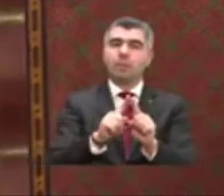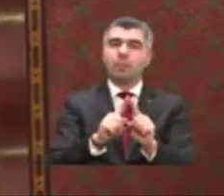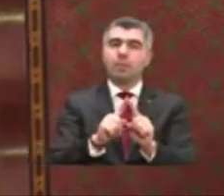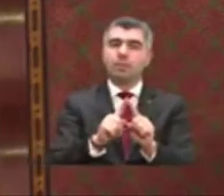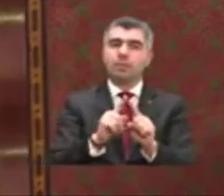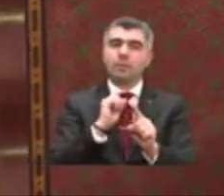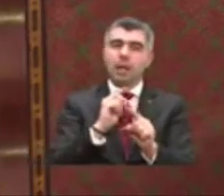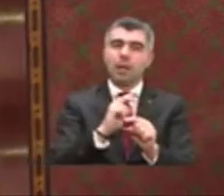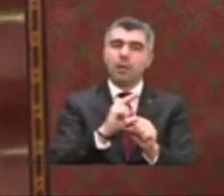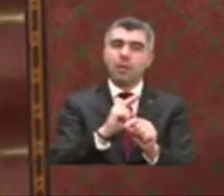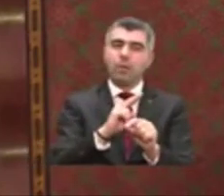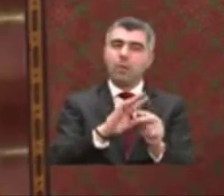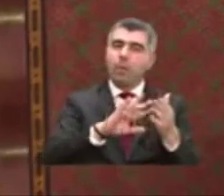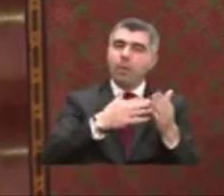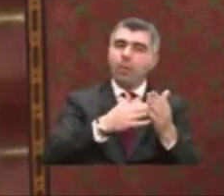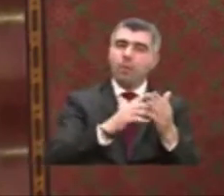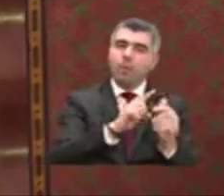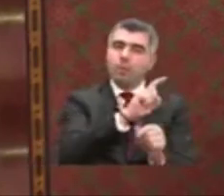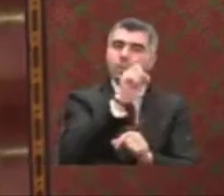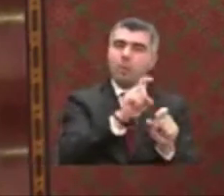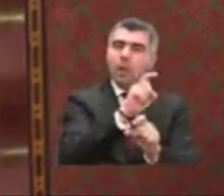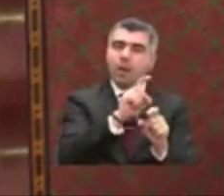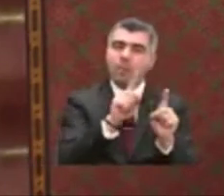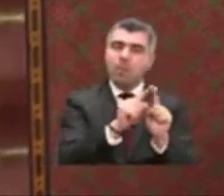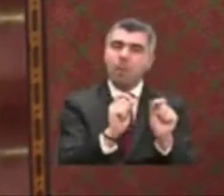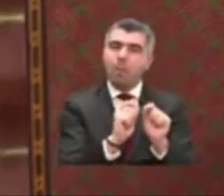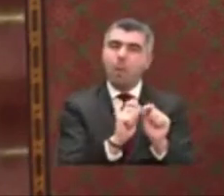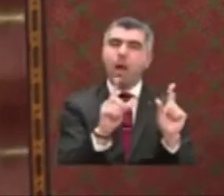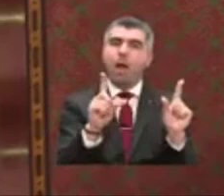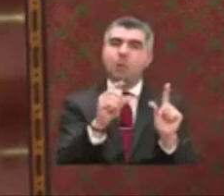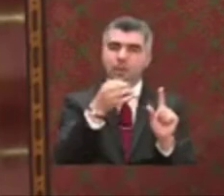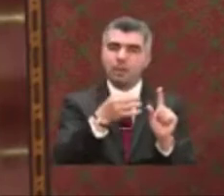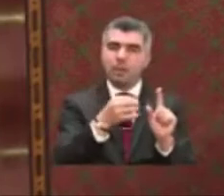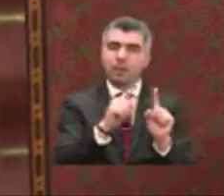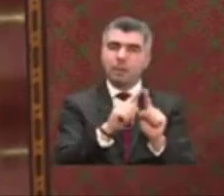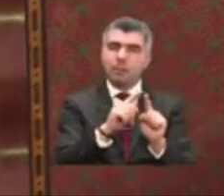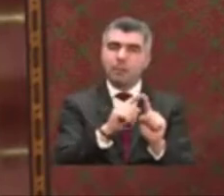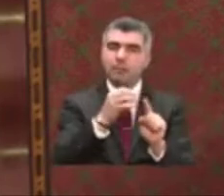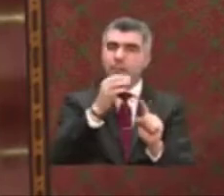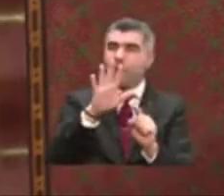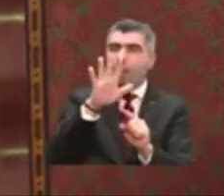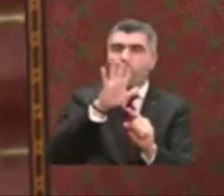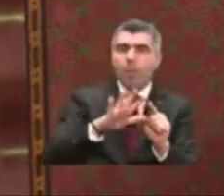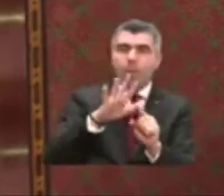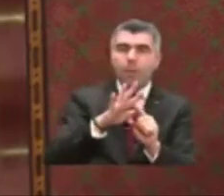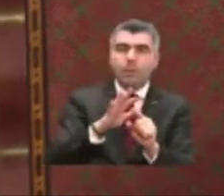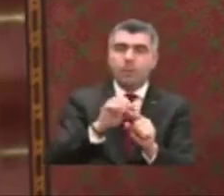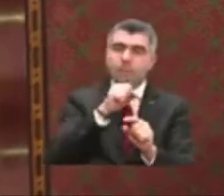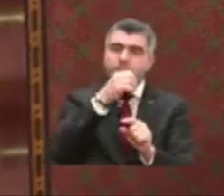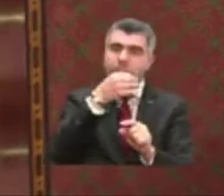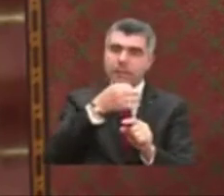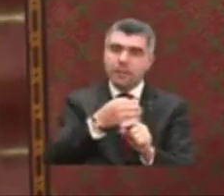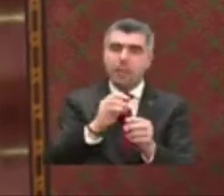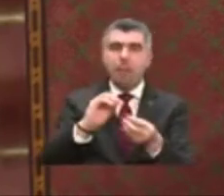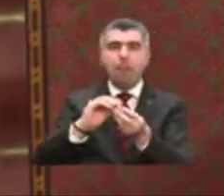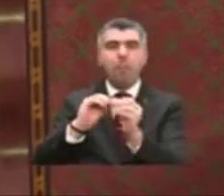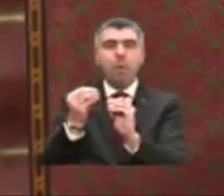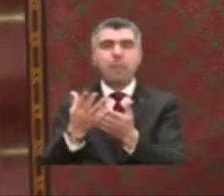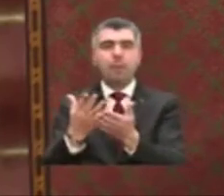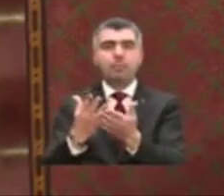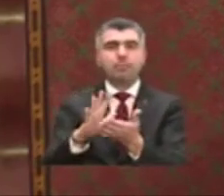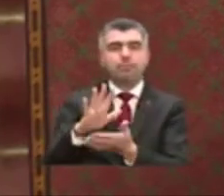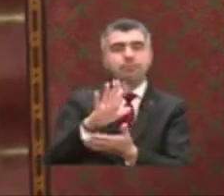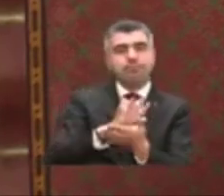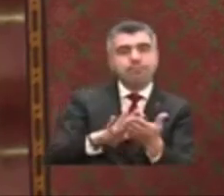فيه واللي هو في الواقع تيبين بان هنالك رغبه حقيقيه باش اننا نحلوا الاشكاليات المطروحه